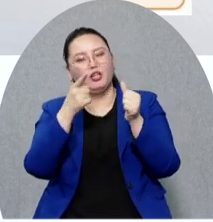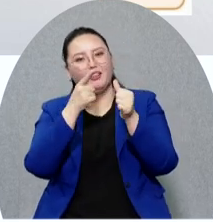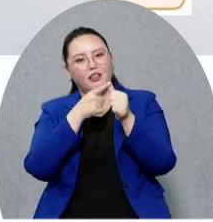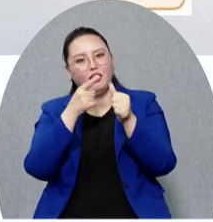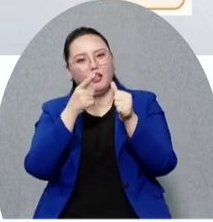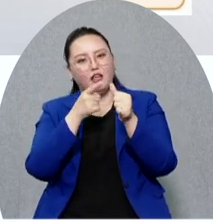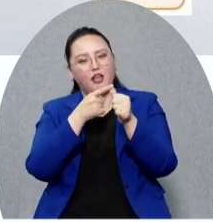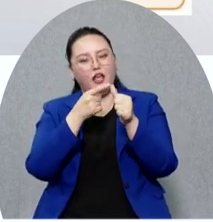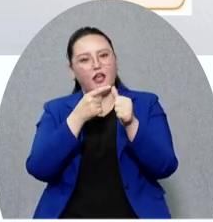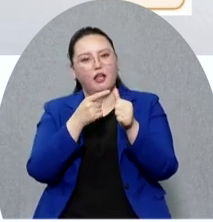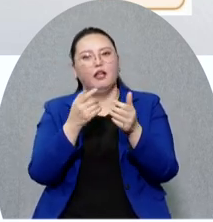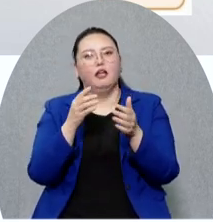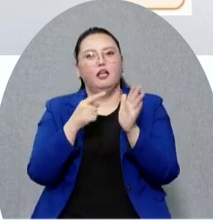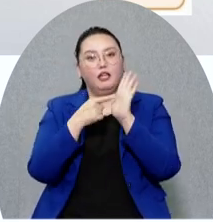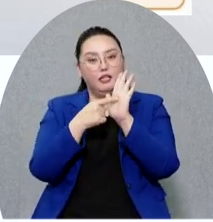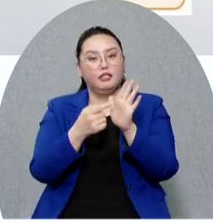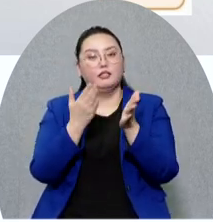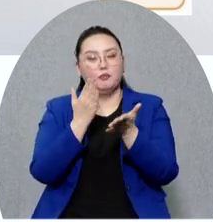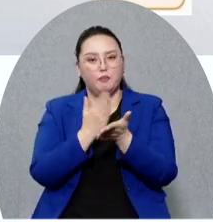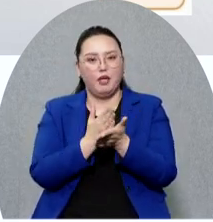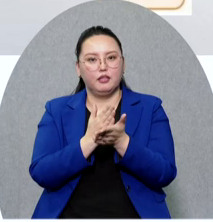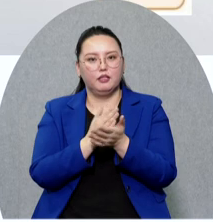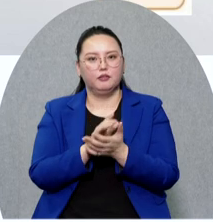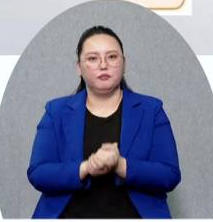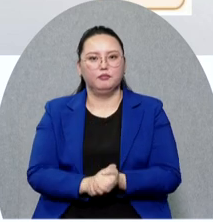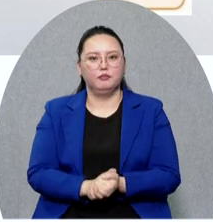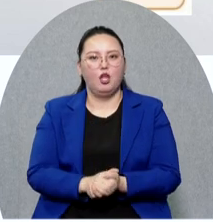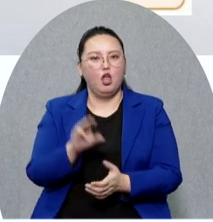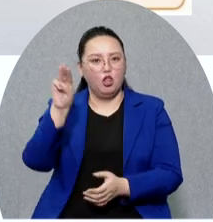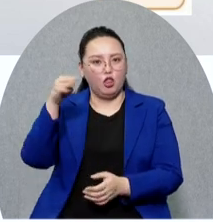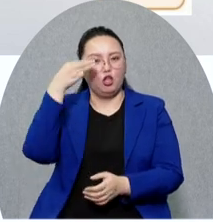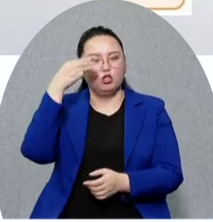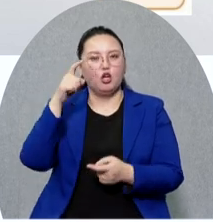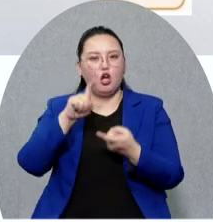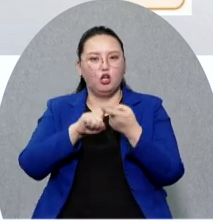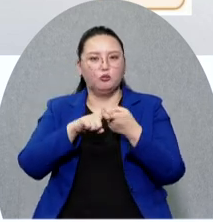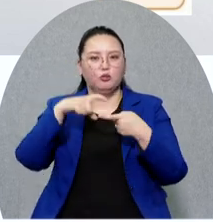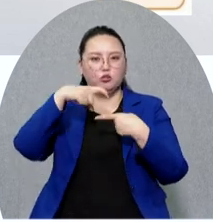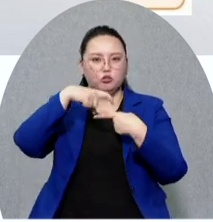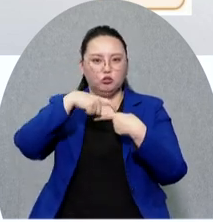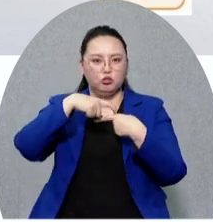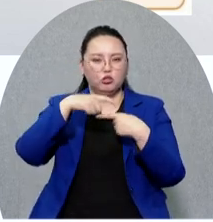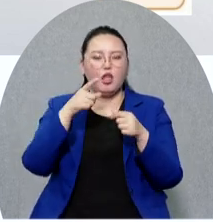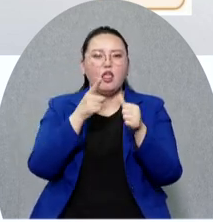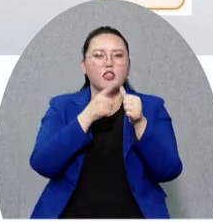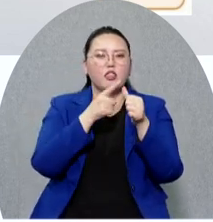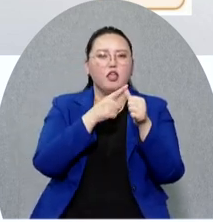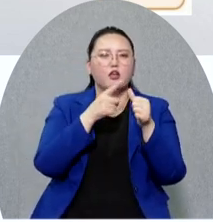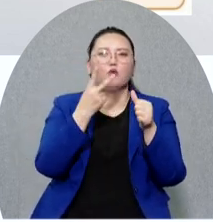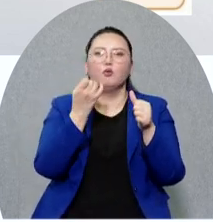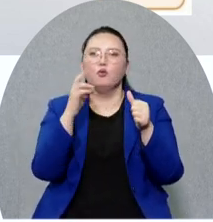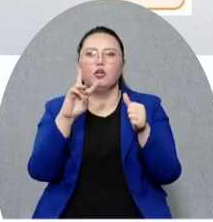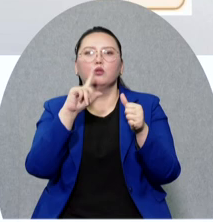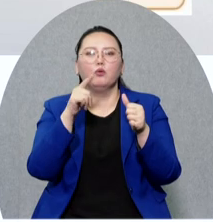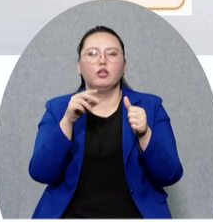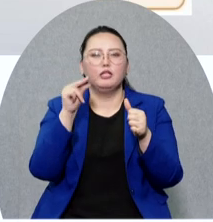би. Яагаад вэ гэхлээр энэ тодгон холбох нөхцөл маань нэр ба үйл үгийн аль алинийхэн